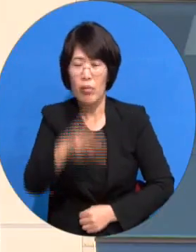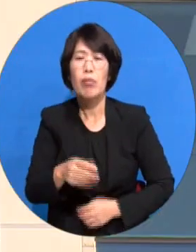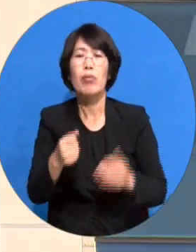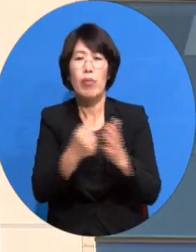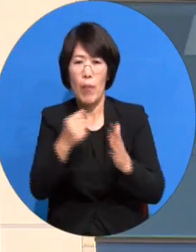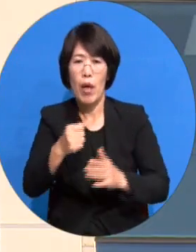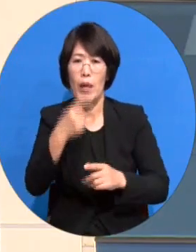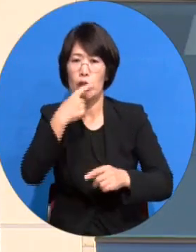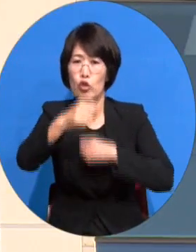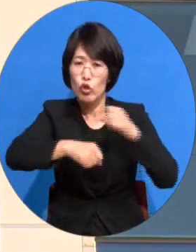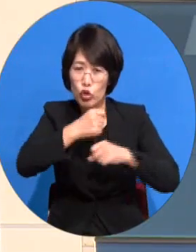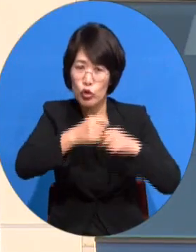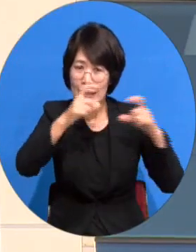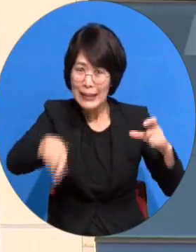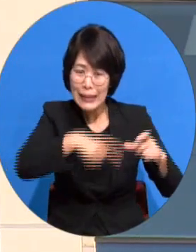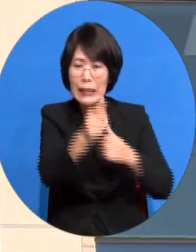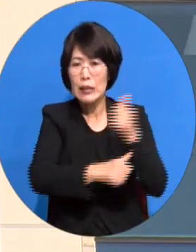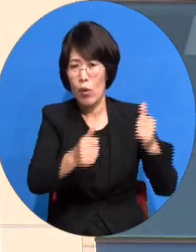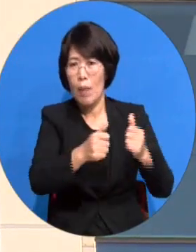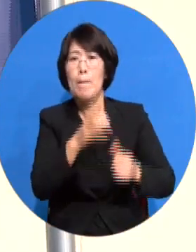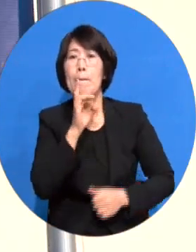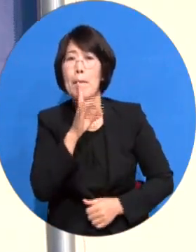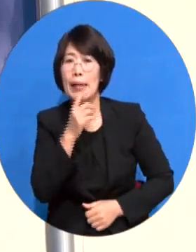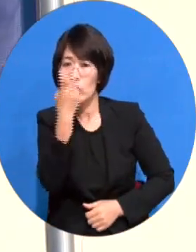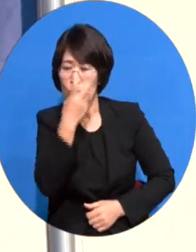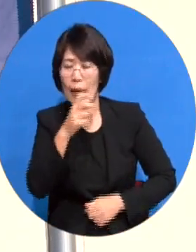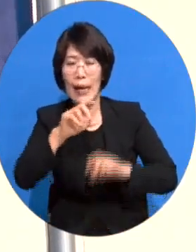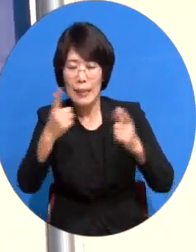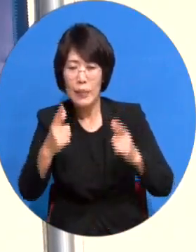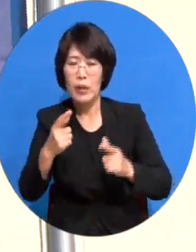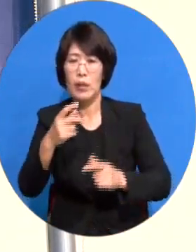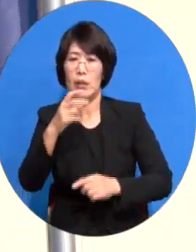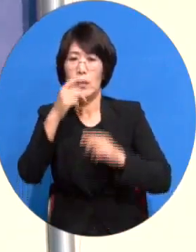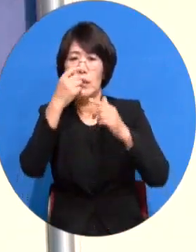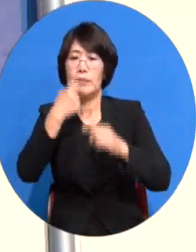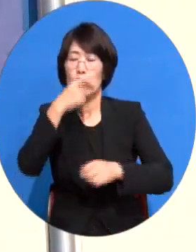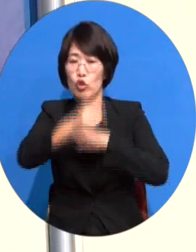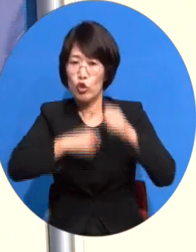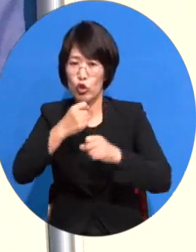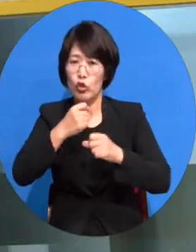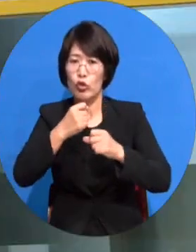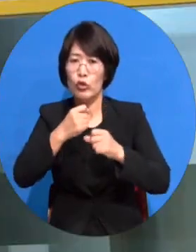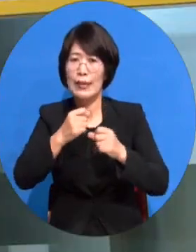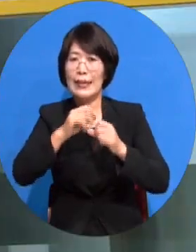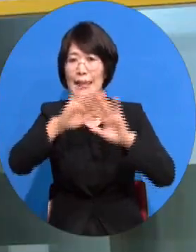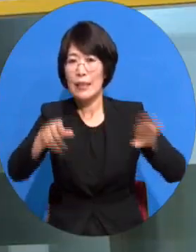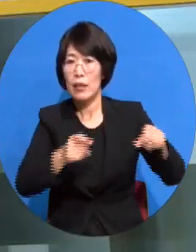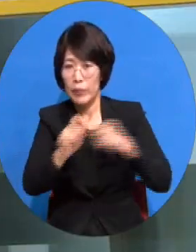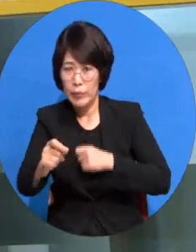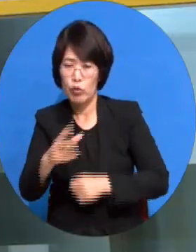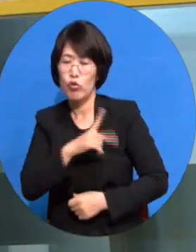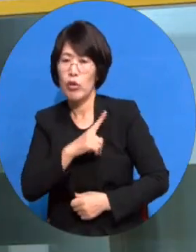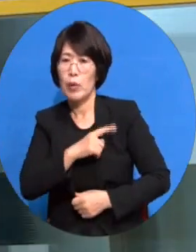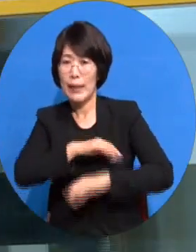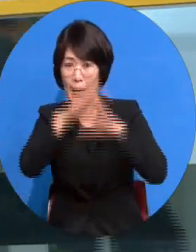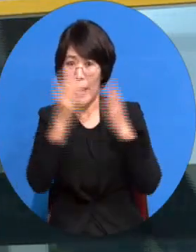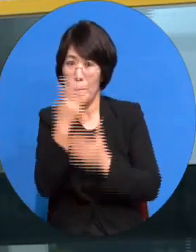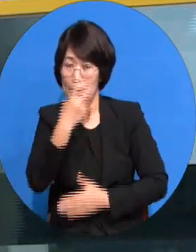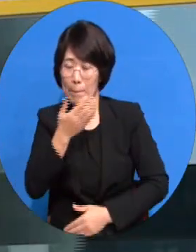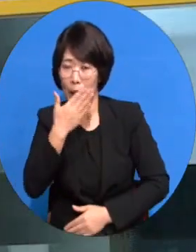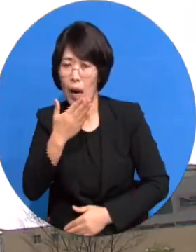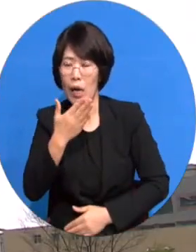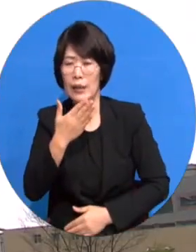범위가 민주당 목포지역위원회로 끝날지 민주당 전남 도당과 국회의원까지 진행될지 단정하기 어렵다고